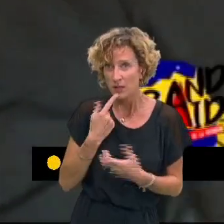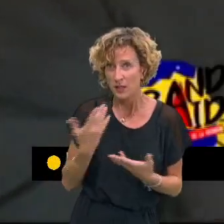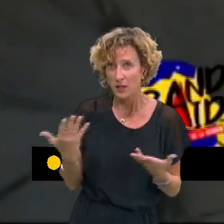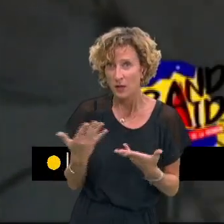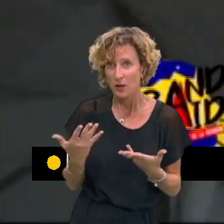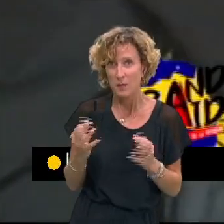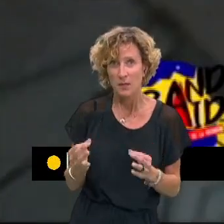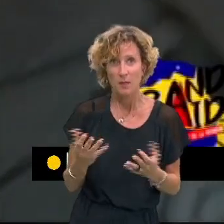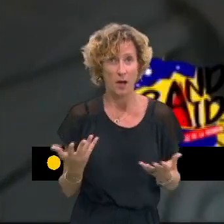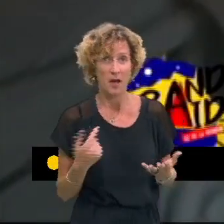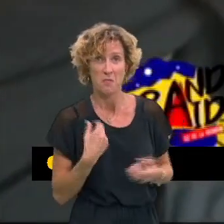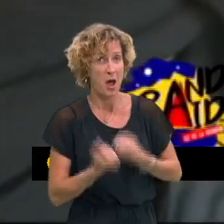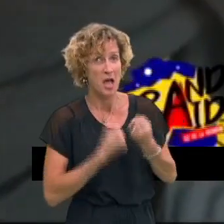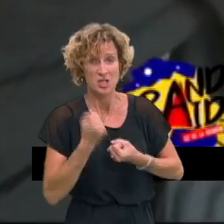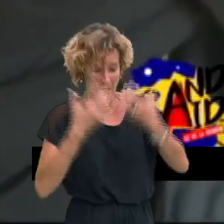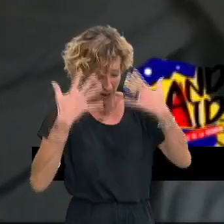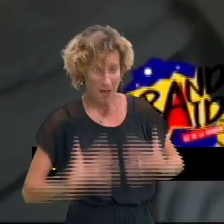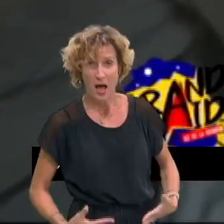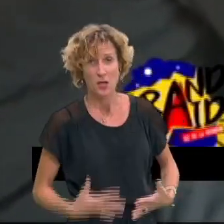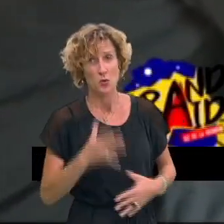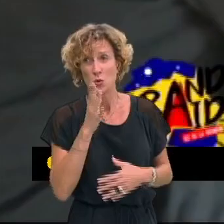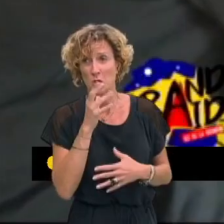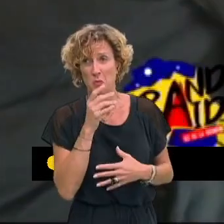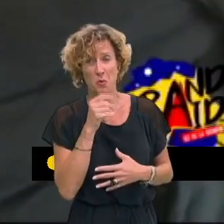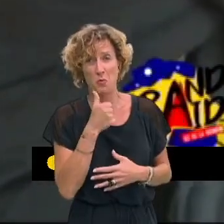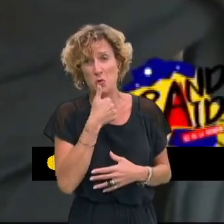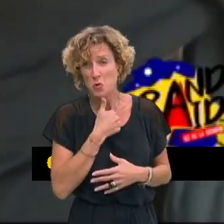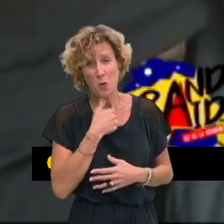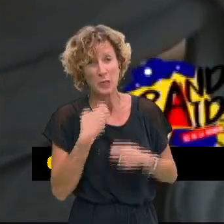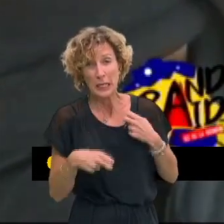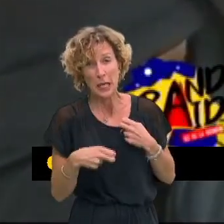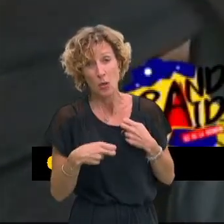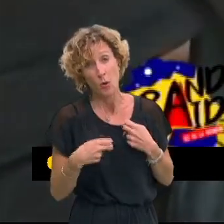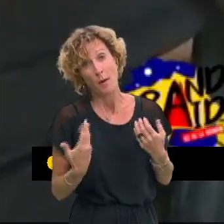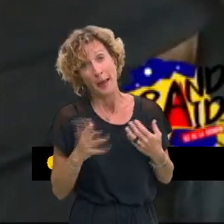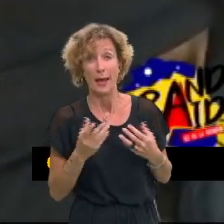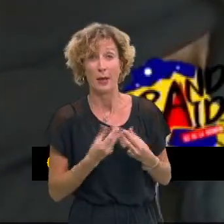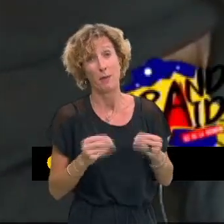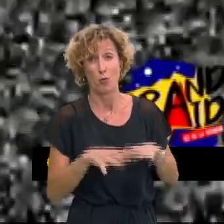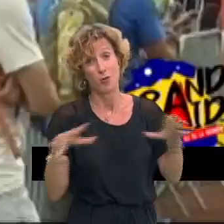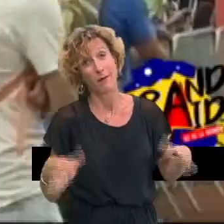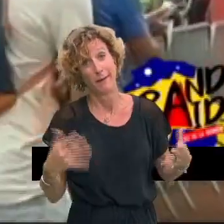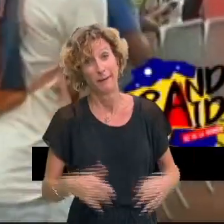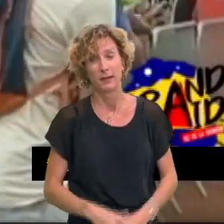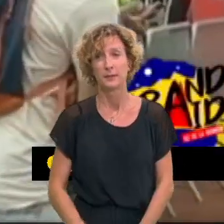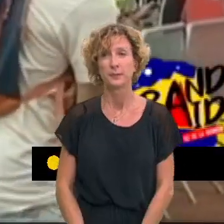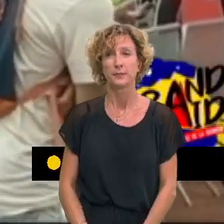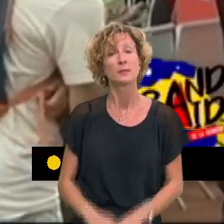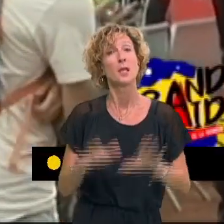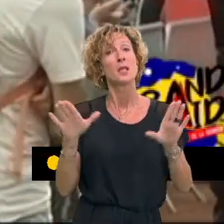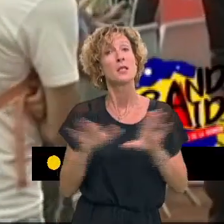qu'est-ce qui J'ai mal un peu partout, j'arrive plus à supporter les cailloux. Alors comme il y en a beaucoup... L'image du